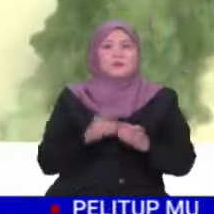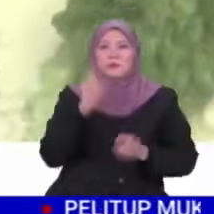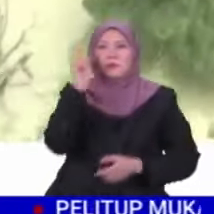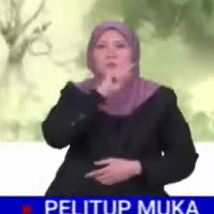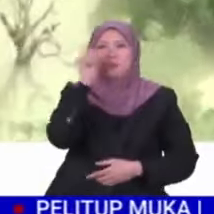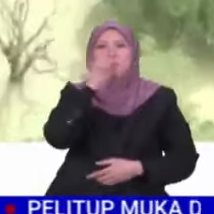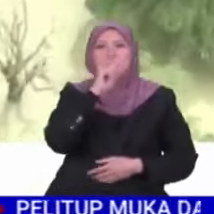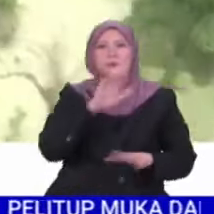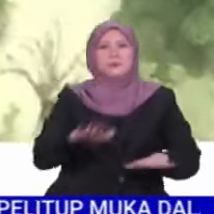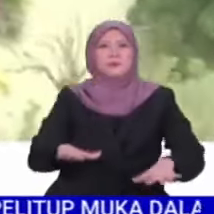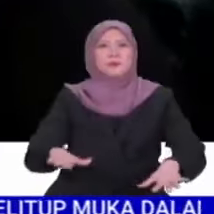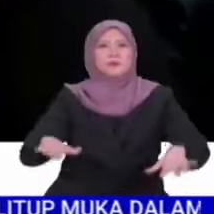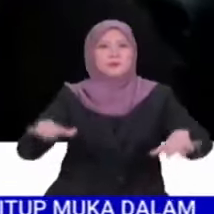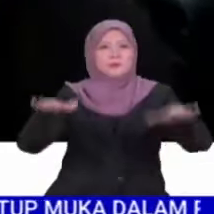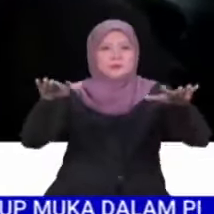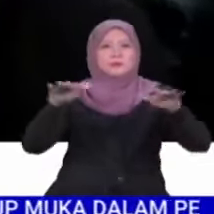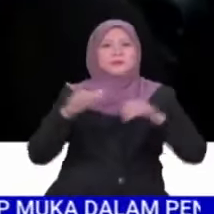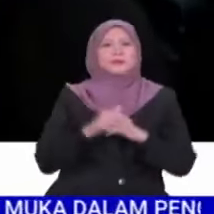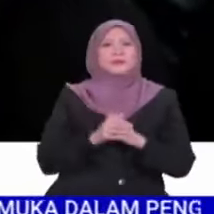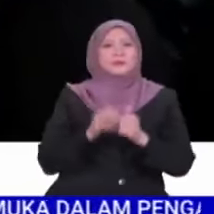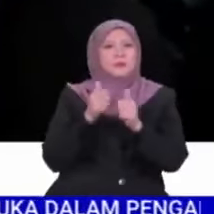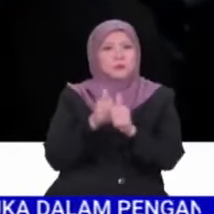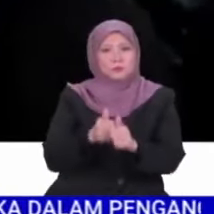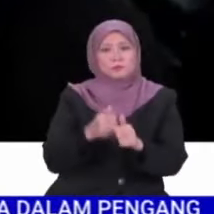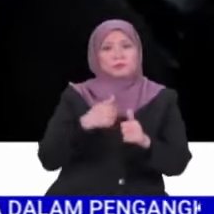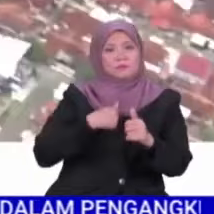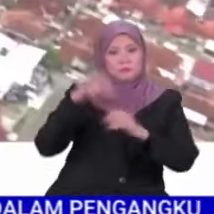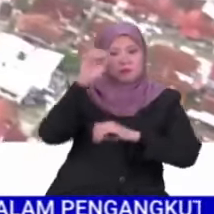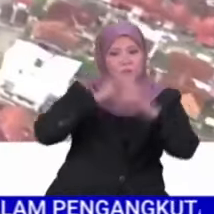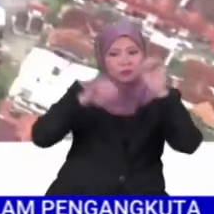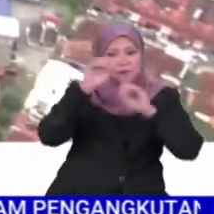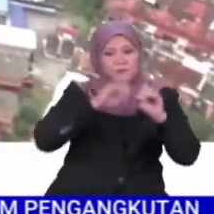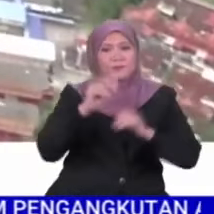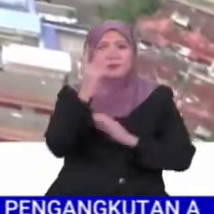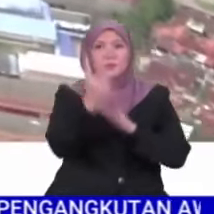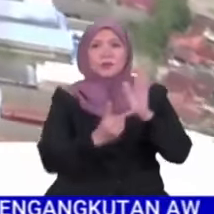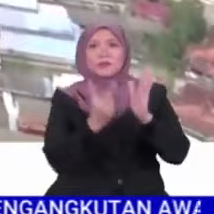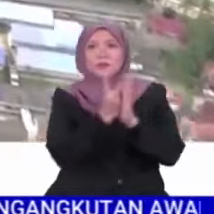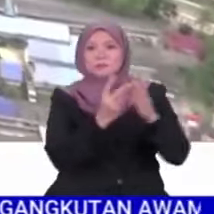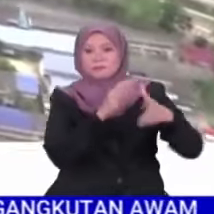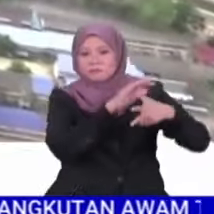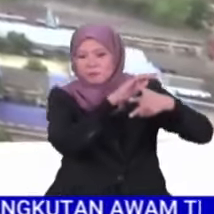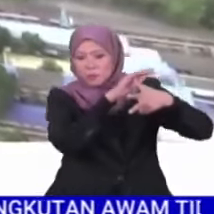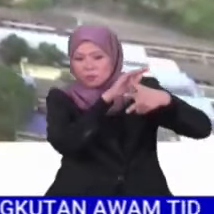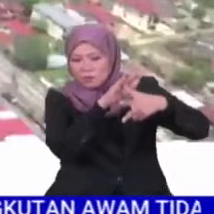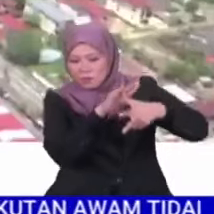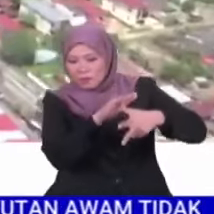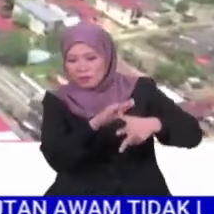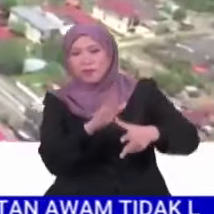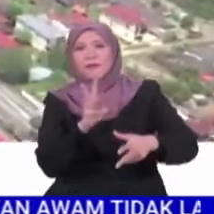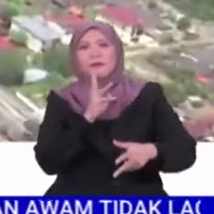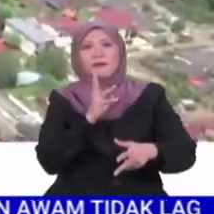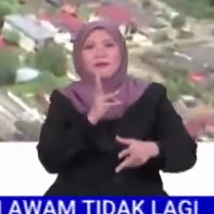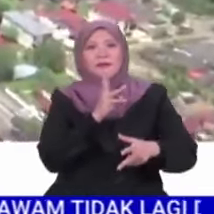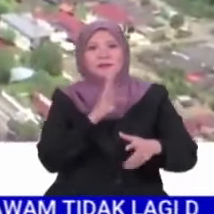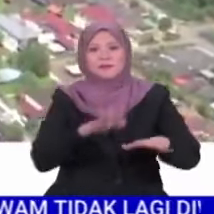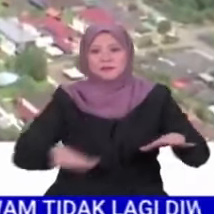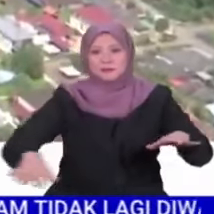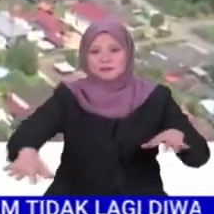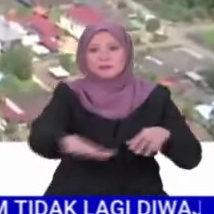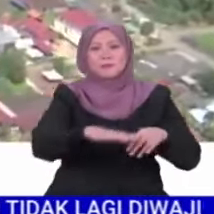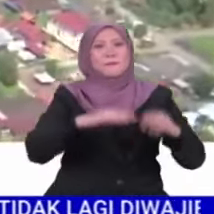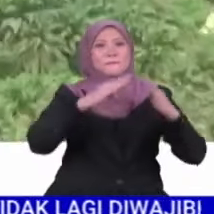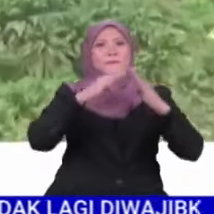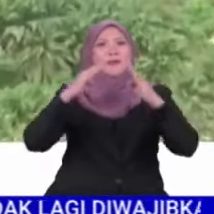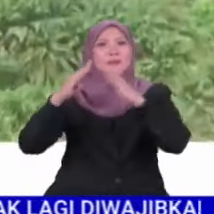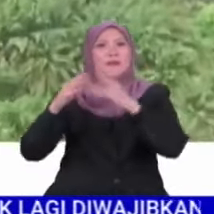teruk terjejas akibat banjir. Berdasarkan pemerhatian saya selama lebih 2 jam di udara, keadaan paras air di kebanyakan kawasan